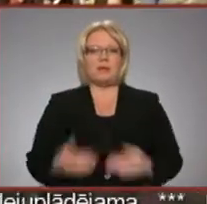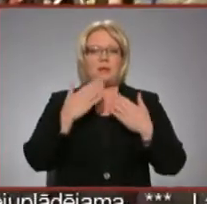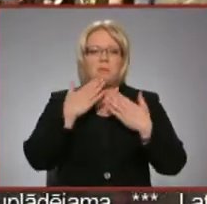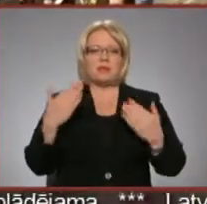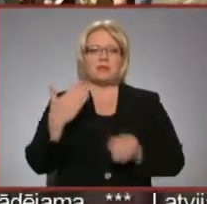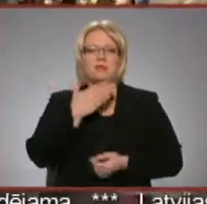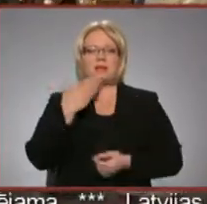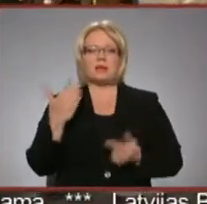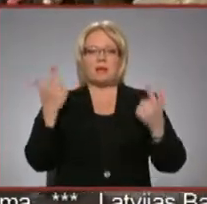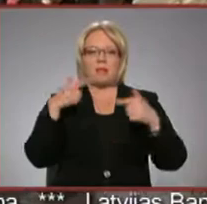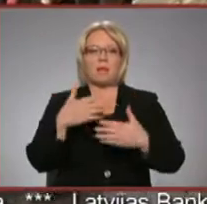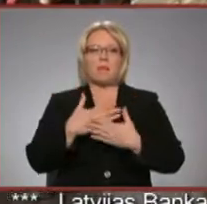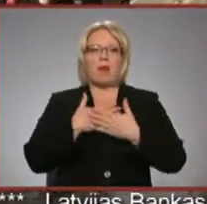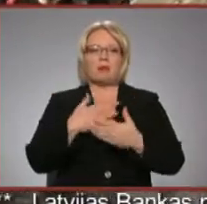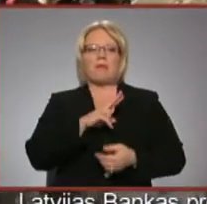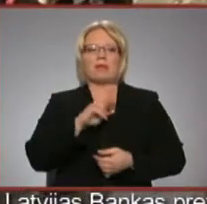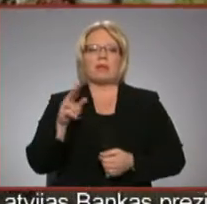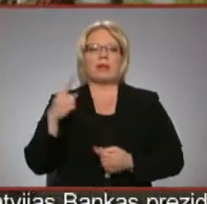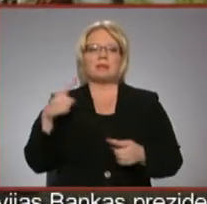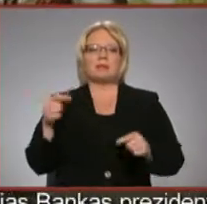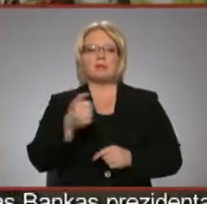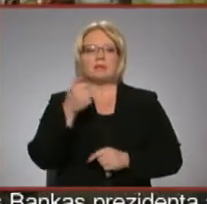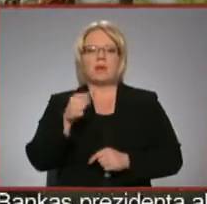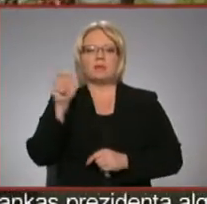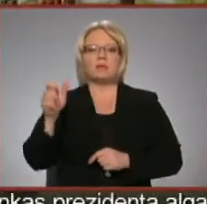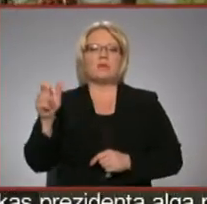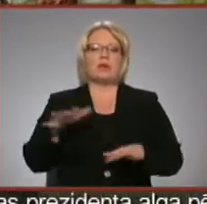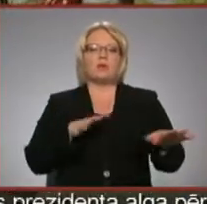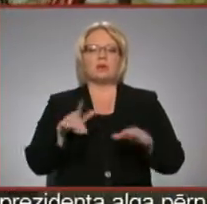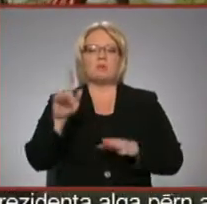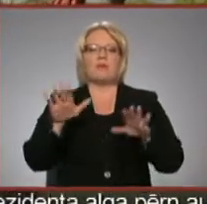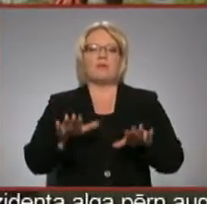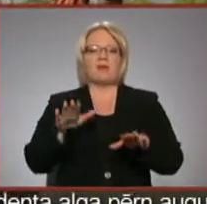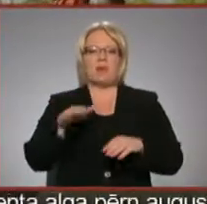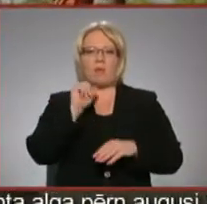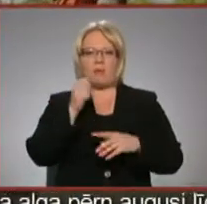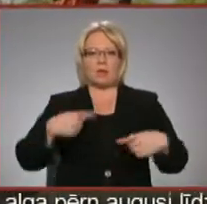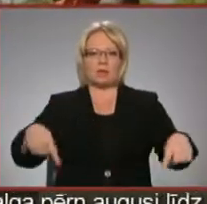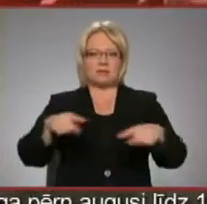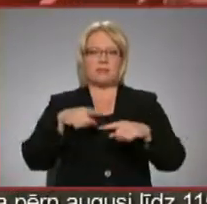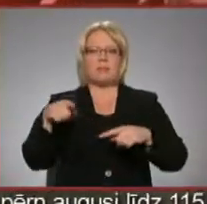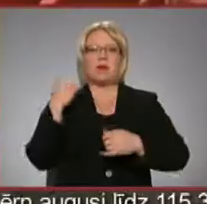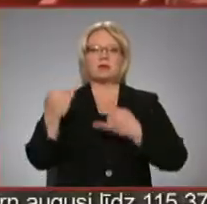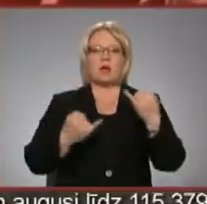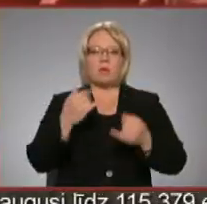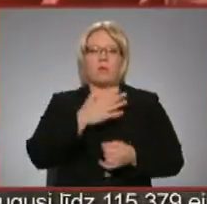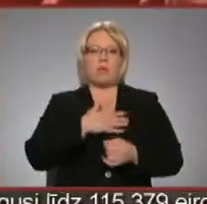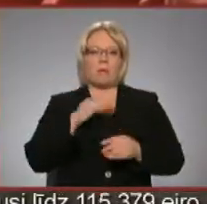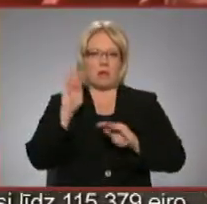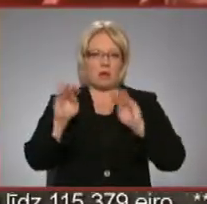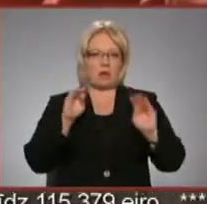Pateicoties siltēm laikam, aktīvāk nekā cits gadu cilvēki rosās pie vietējām ūdens tilpnēm, tās sakopjot un